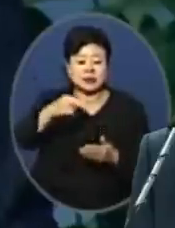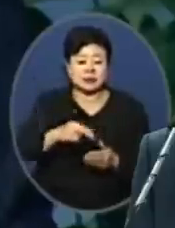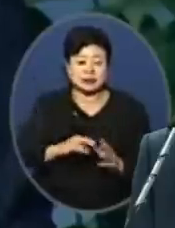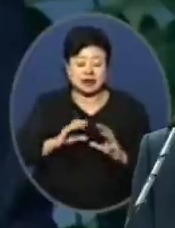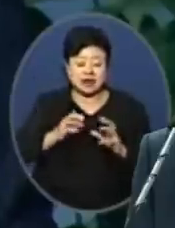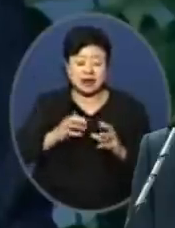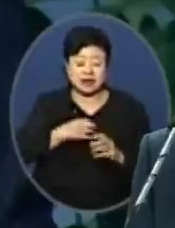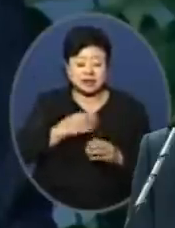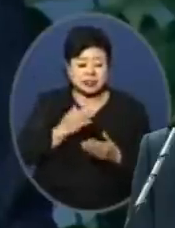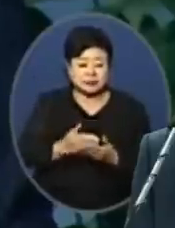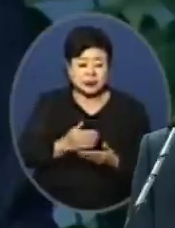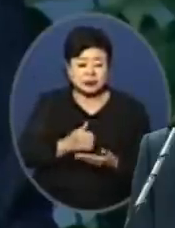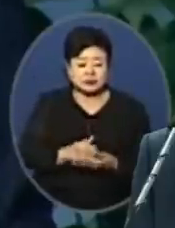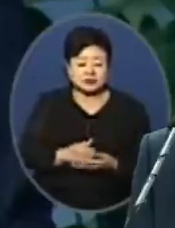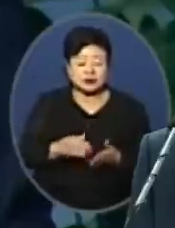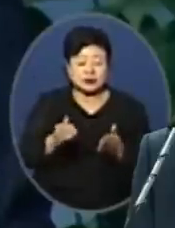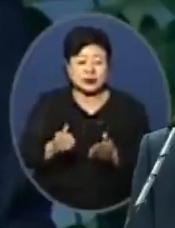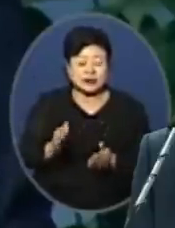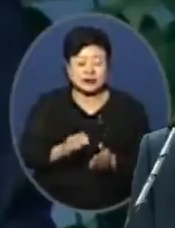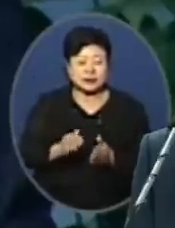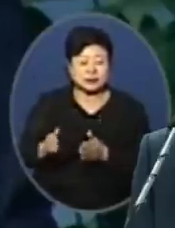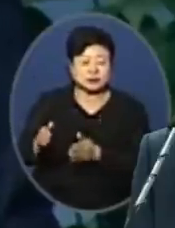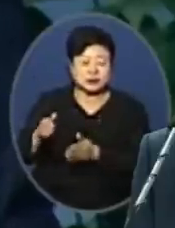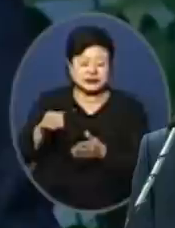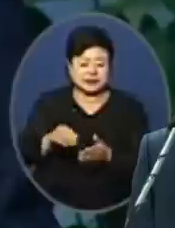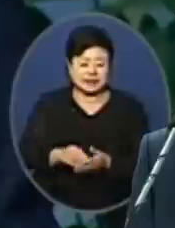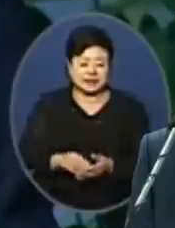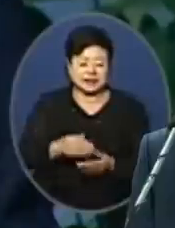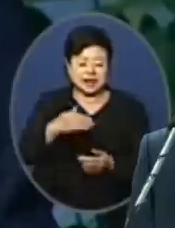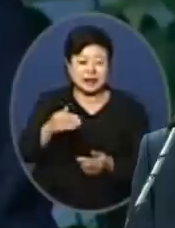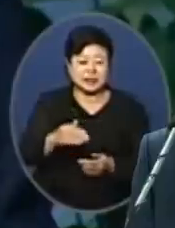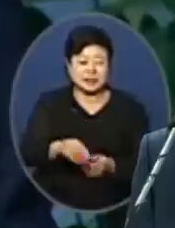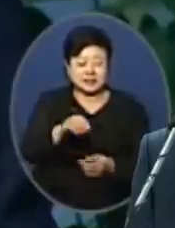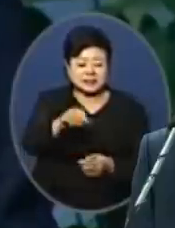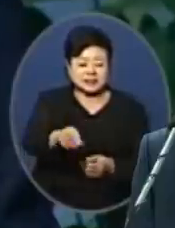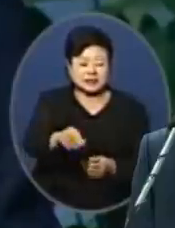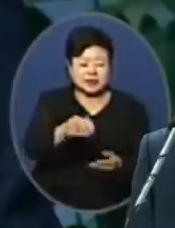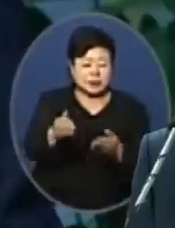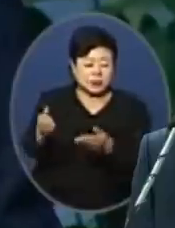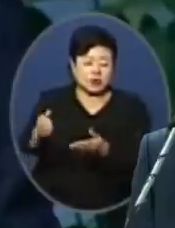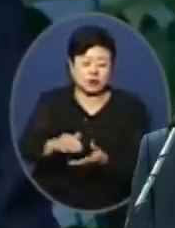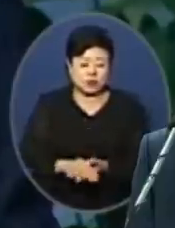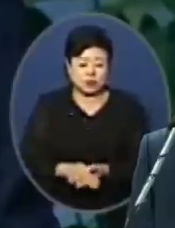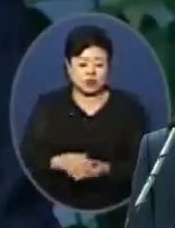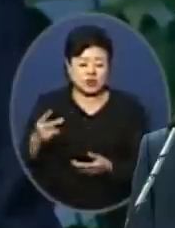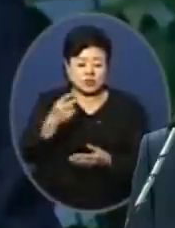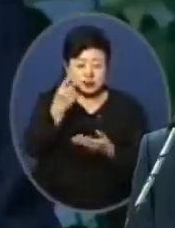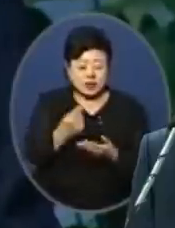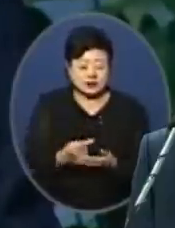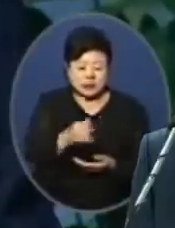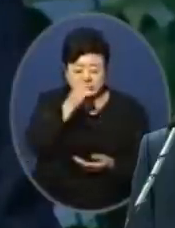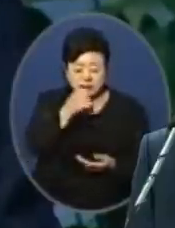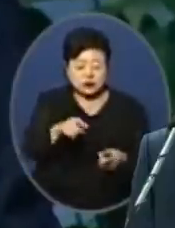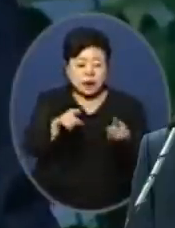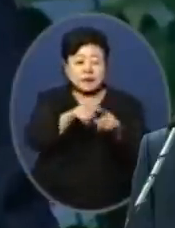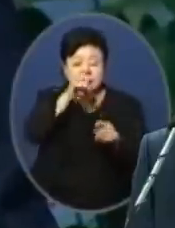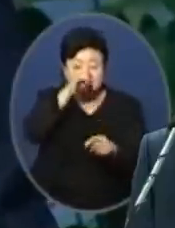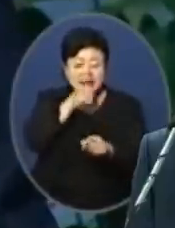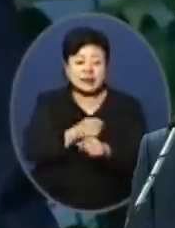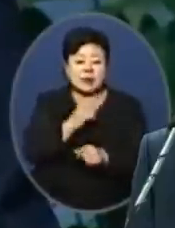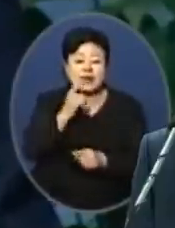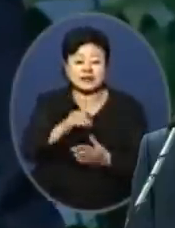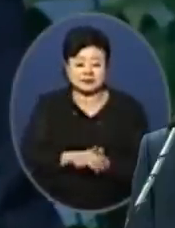마십시오. 주님께서 내가 너희를 위하여 처소를 예비하러 가느니 가서 처소를 예비하면 다시 와서 나 있는 곳에 너희도 함께 있게